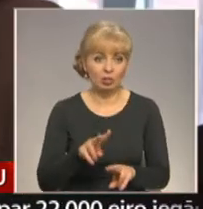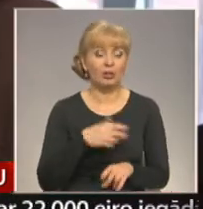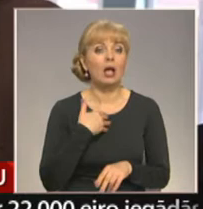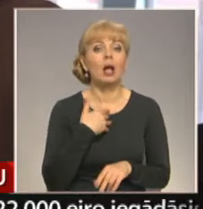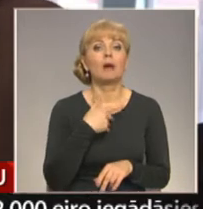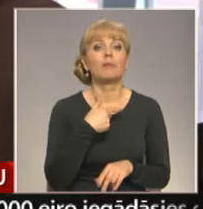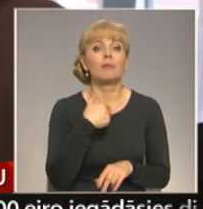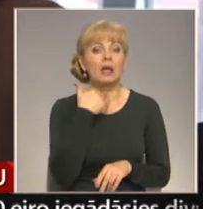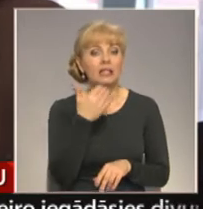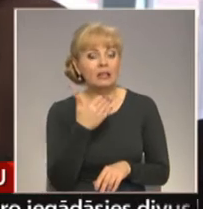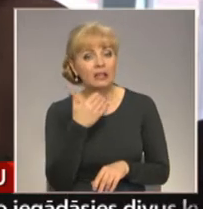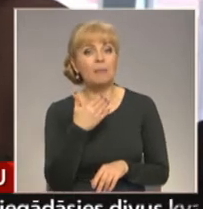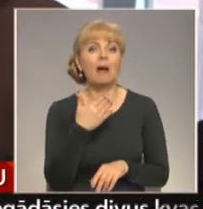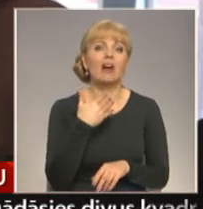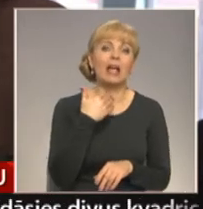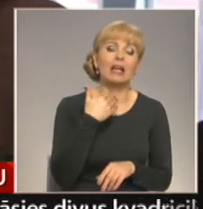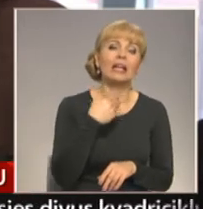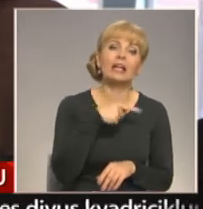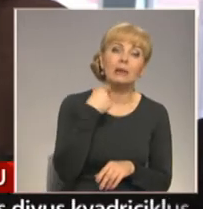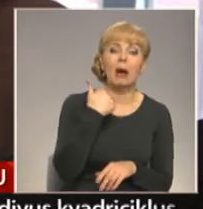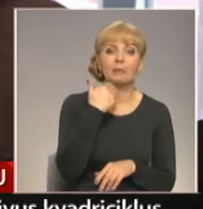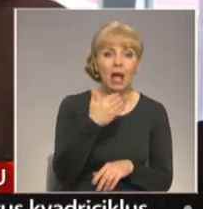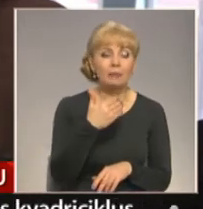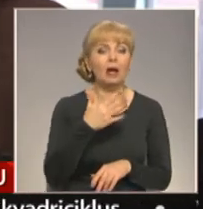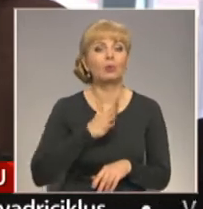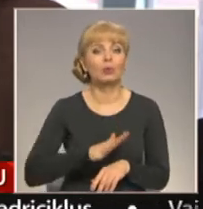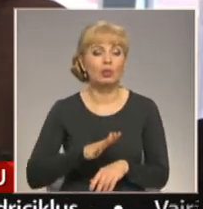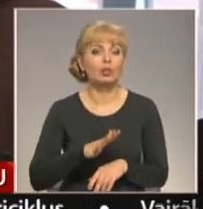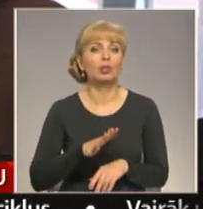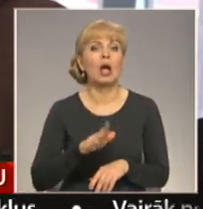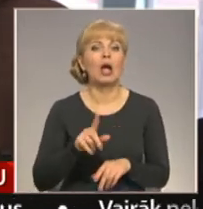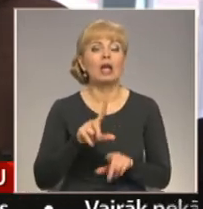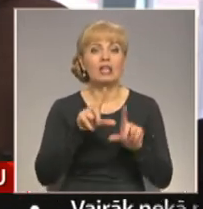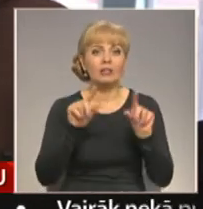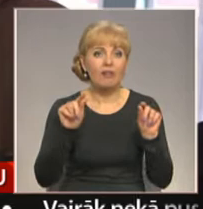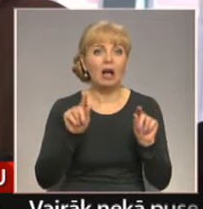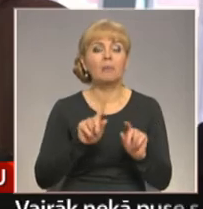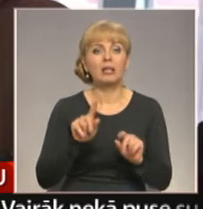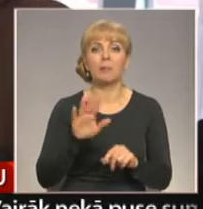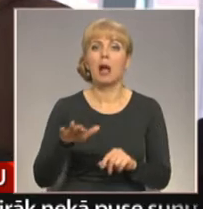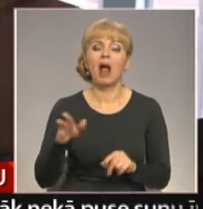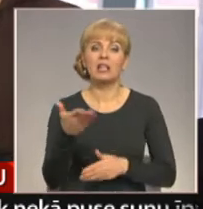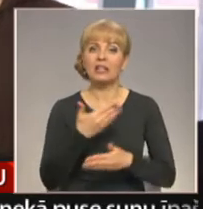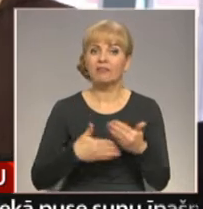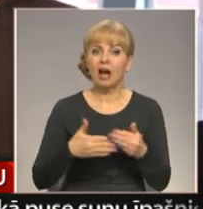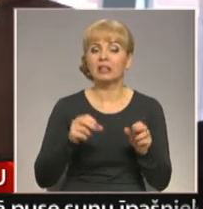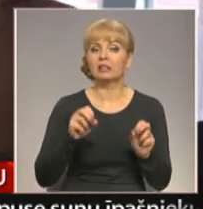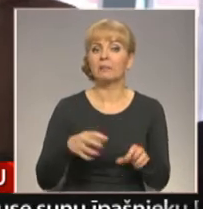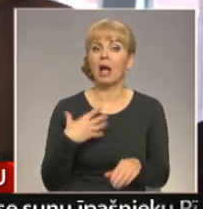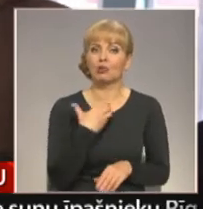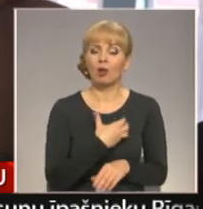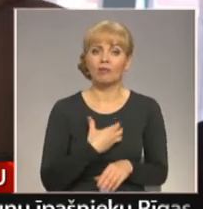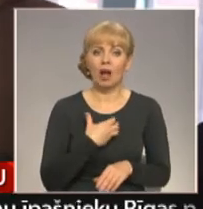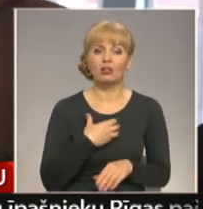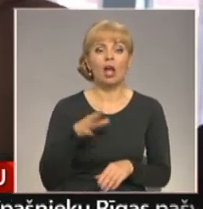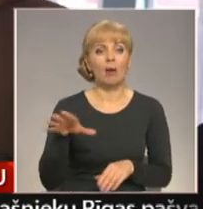jautājis, vai mēs to gribam vai negribam. Mums skolā mācās gan invalīdi bērni, gan bērnu speciālām vajadzībām, un viņi ir ietušies